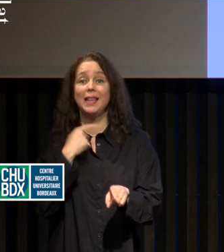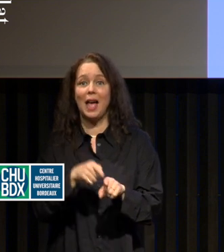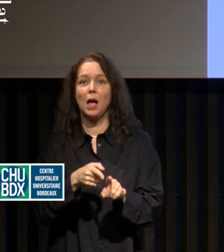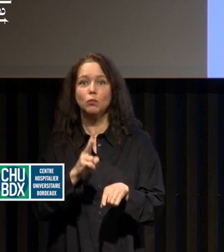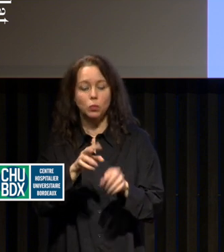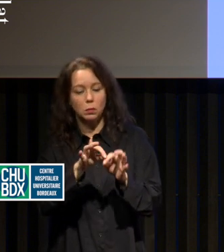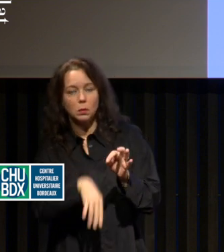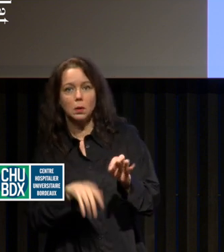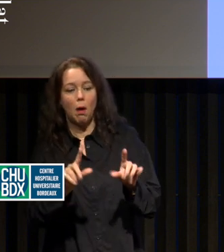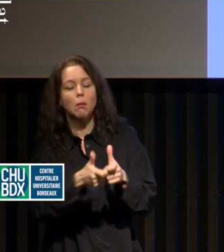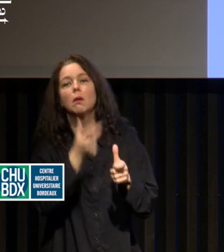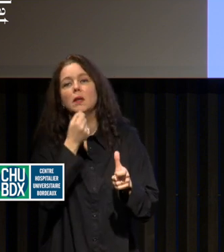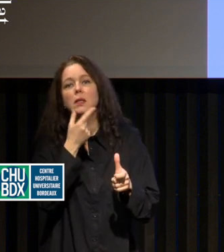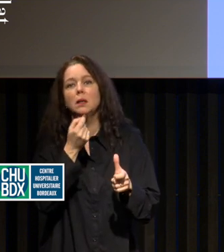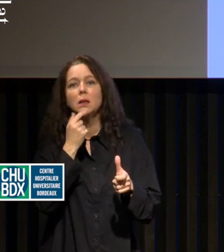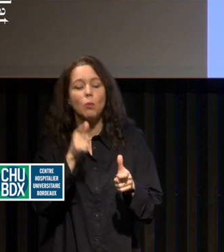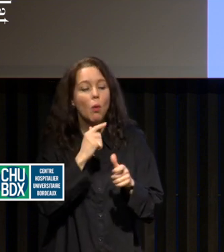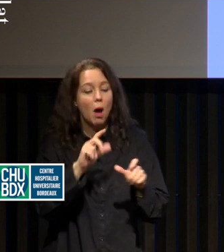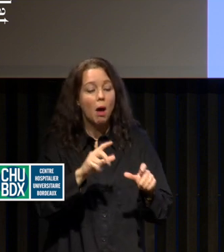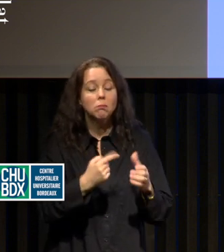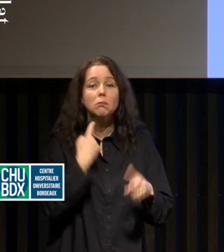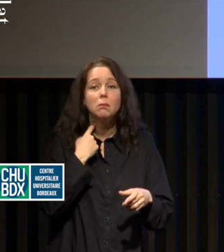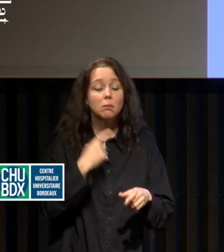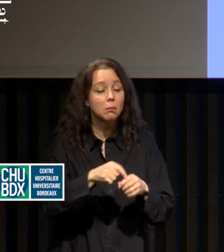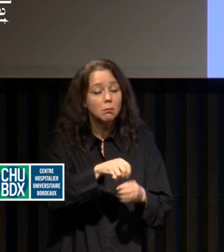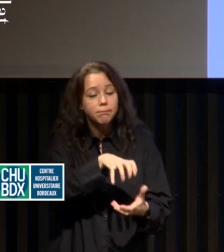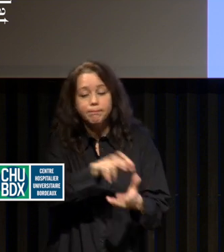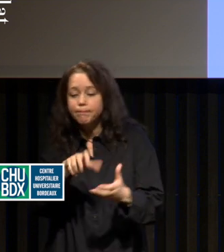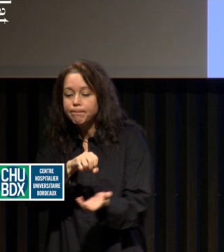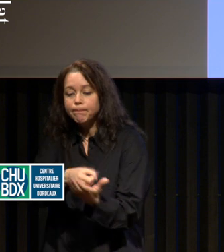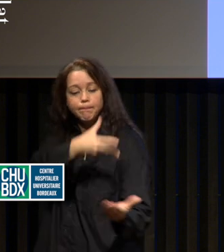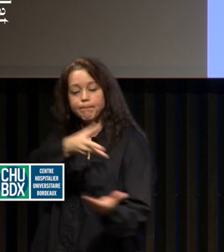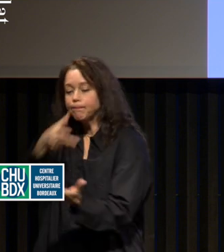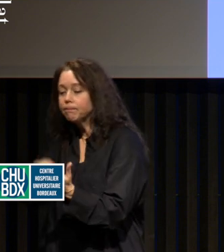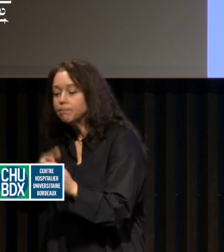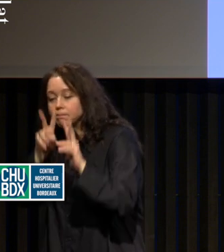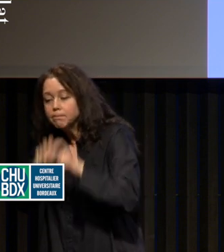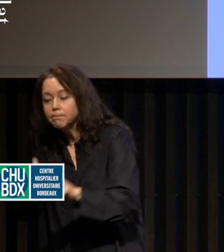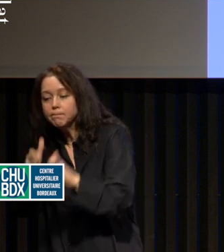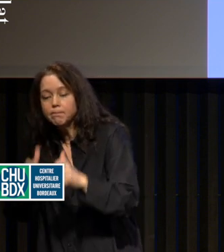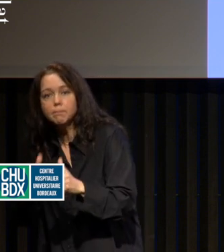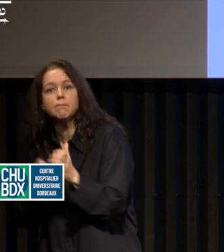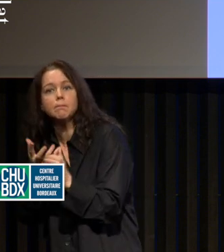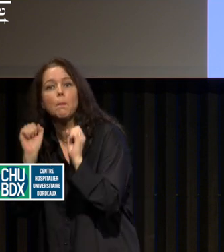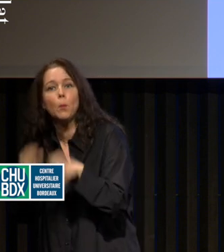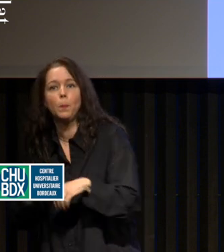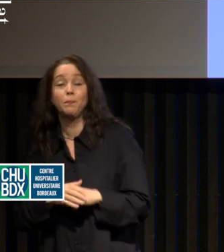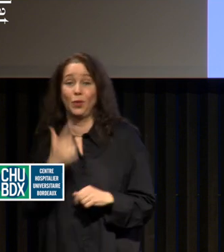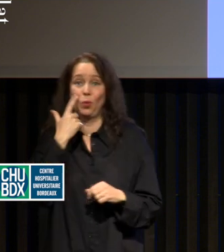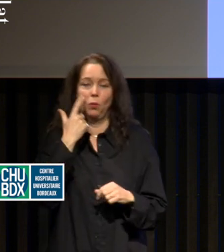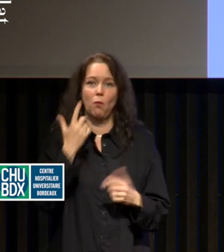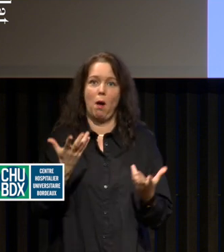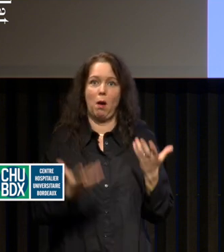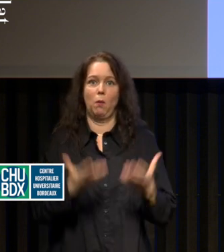très facilement. On fait un prélèvement de sel et puis on va regarder ce qui se passe. Mais vous voyez que ce n'est qu'un reflet et qu'une toute petite partie de l'étendue du